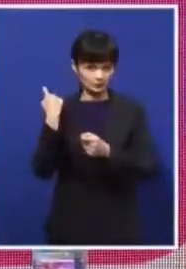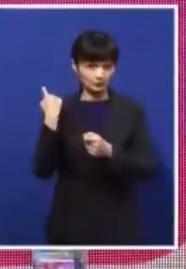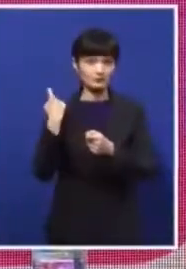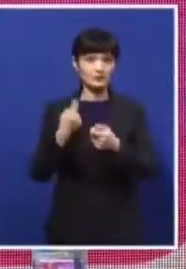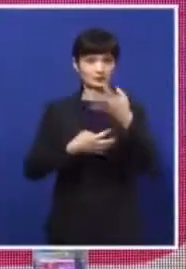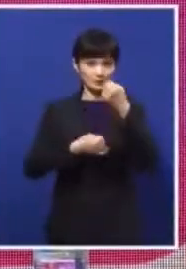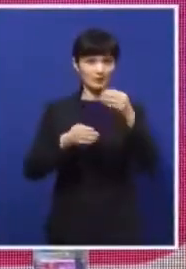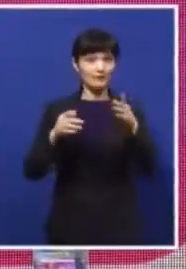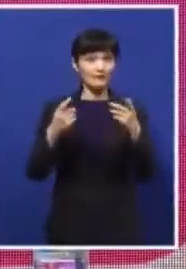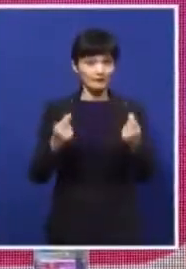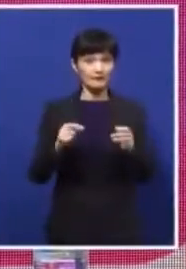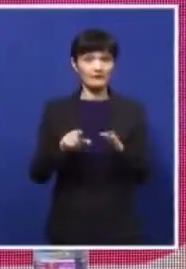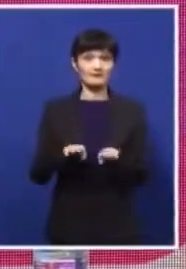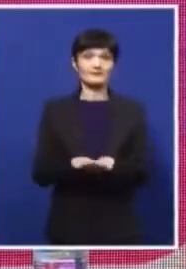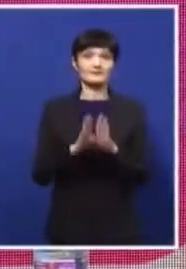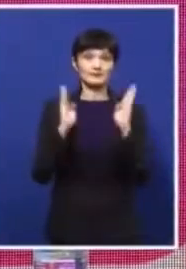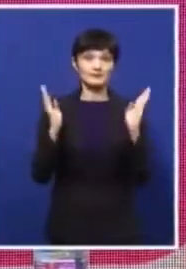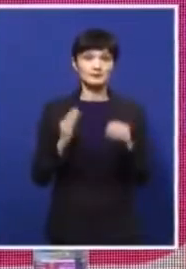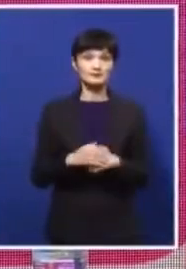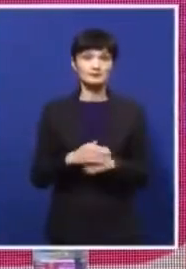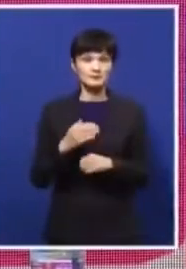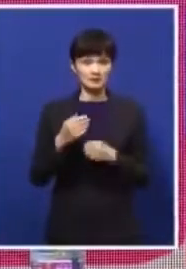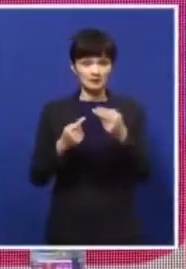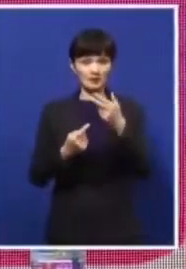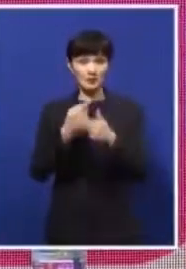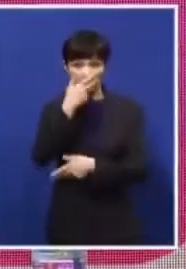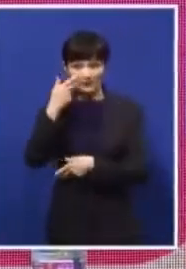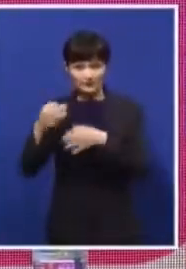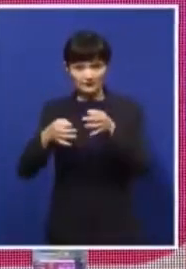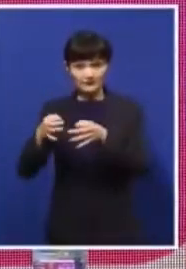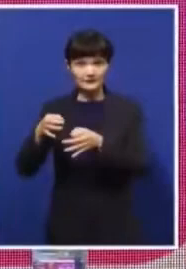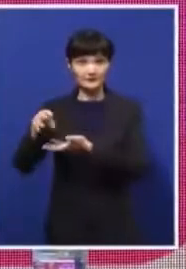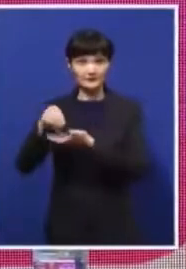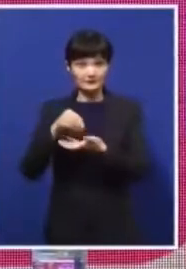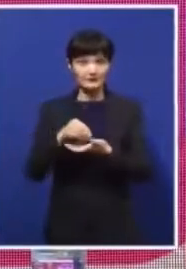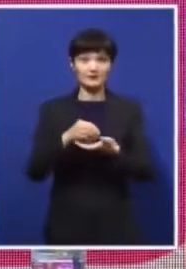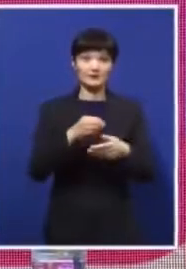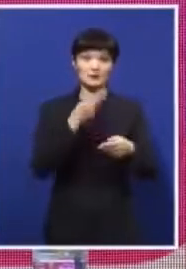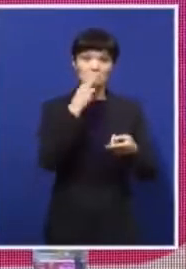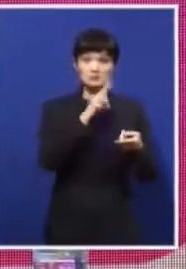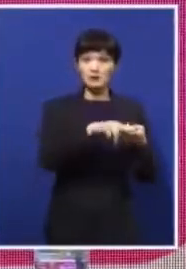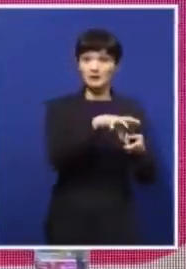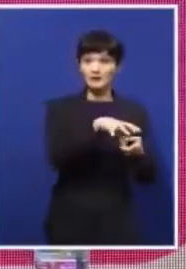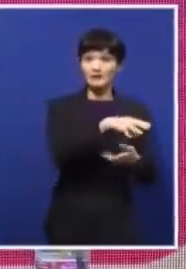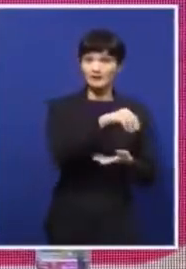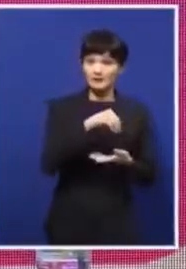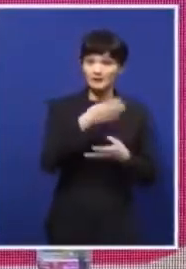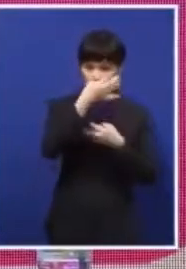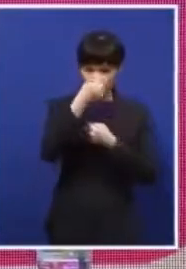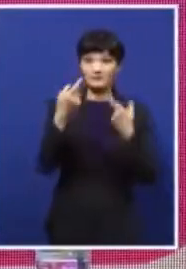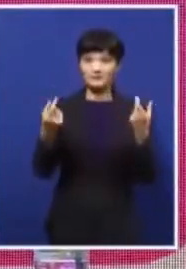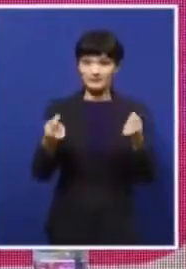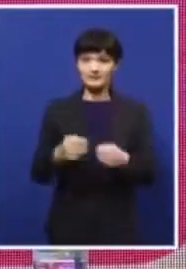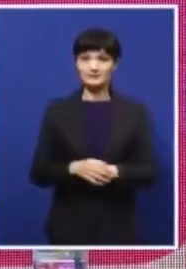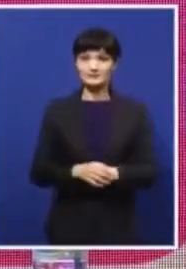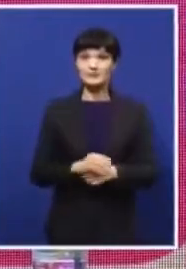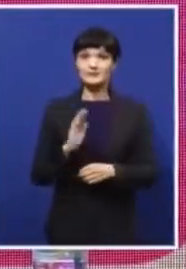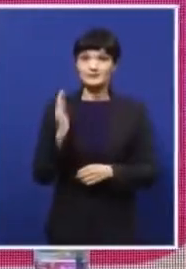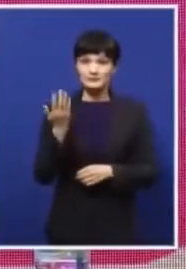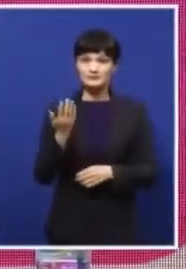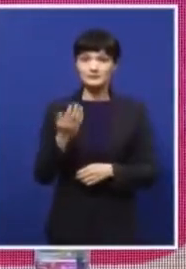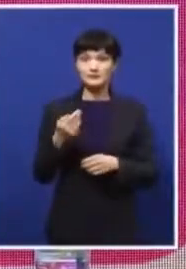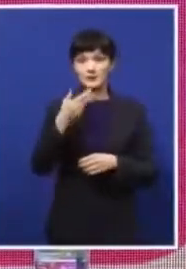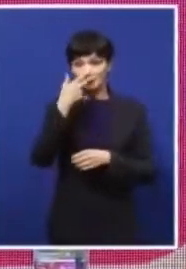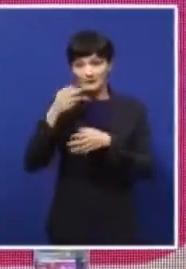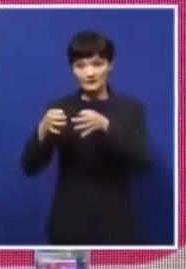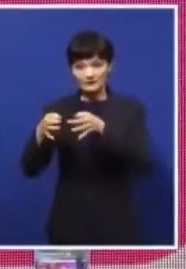是你在超商领跟在邮局领应该是同一天，但是其实超商超市药妆店的点的数量，就是